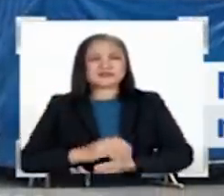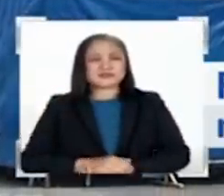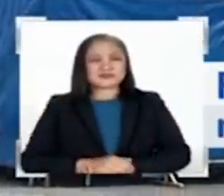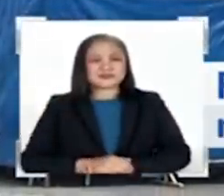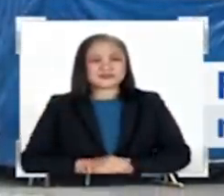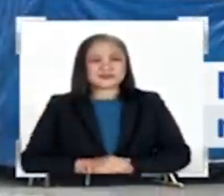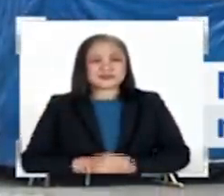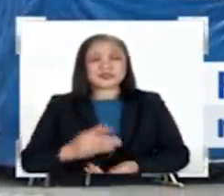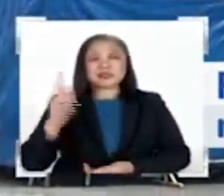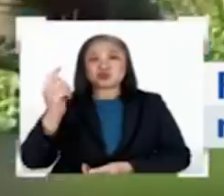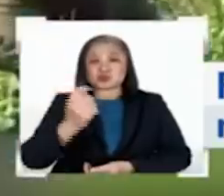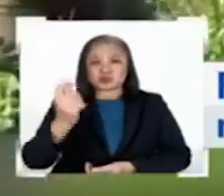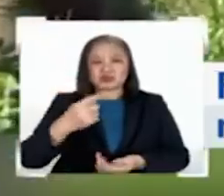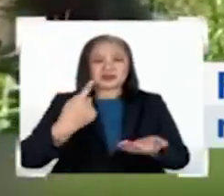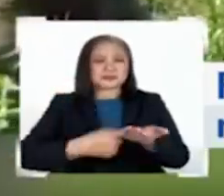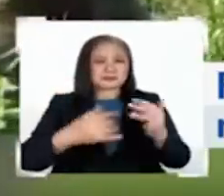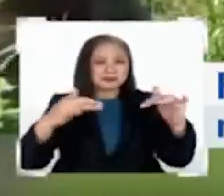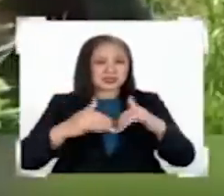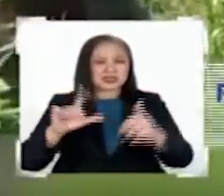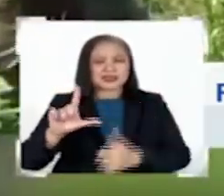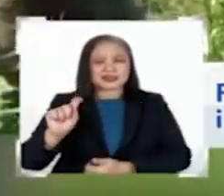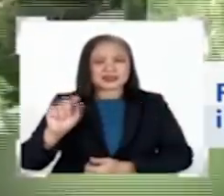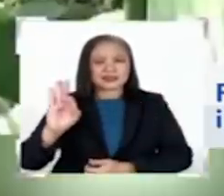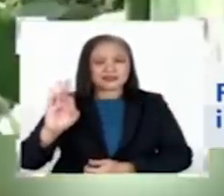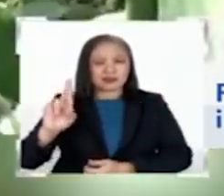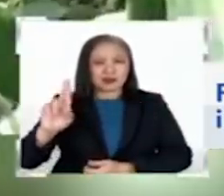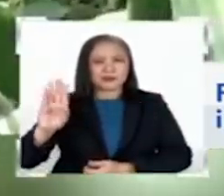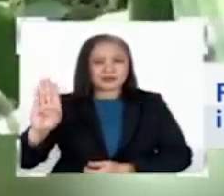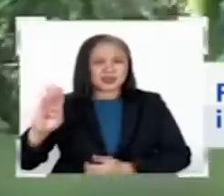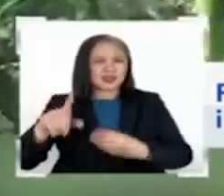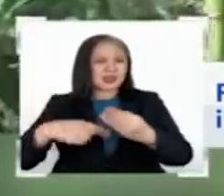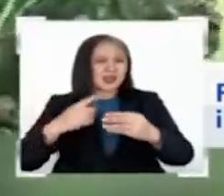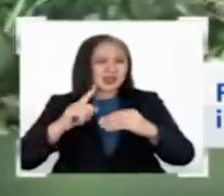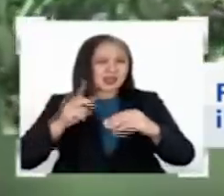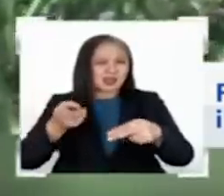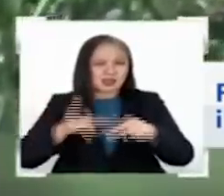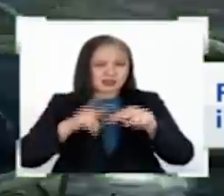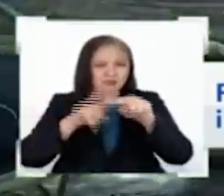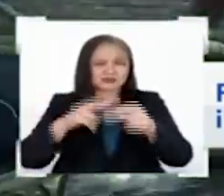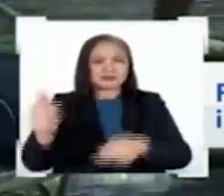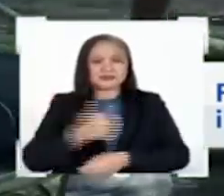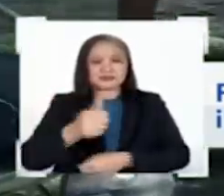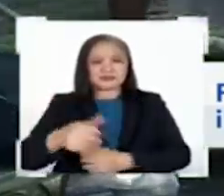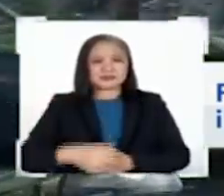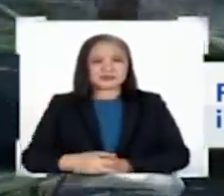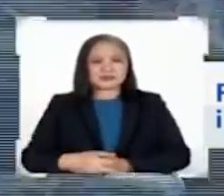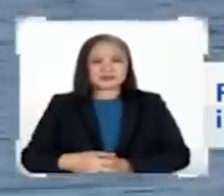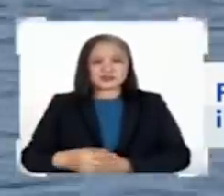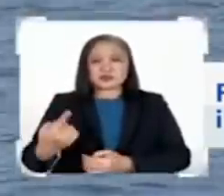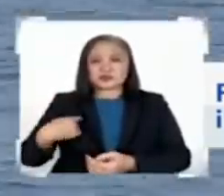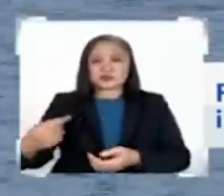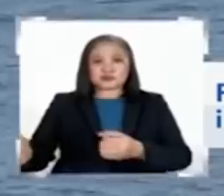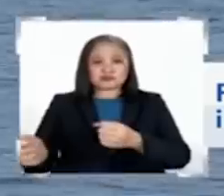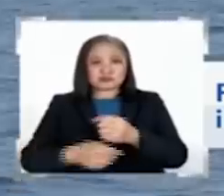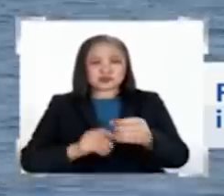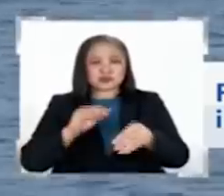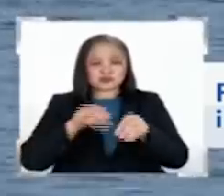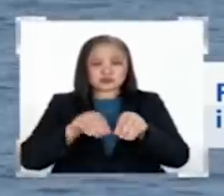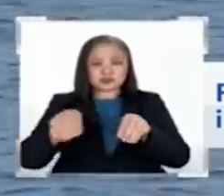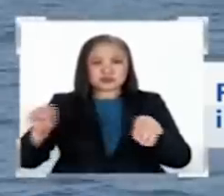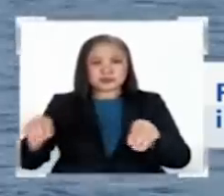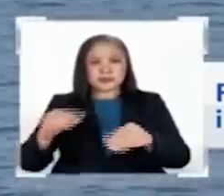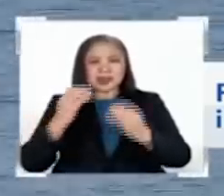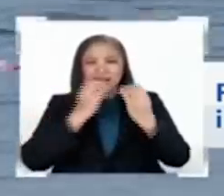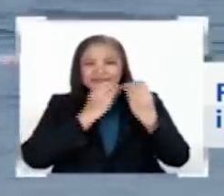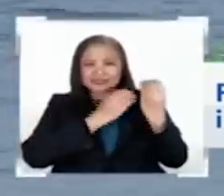mga fare hike petition. Ang fuel subsidy naman para sa mga nagtatanim ng mais at mga manging isda na gumagamit din ng petrolyo